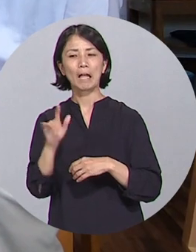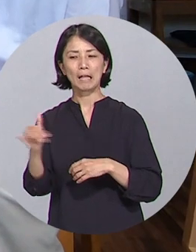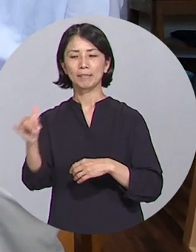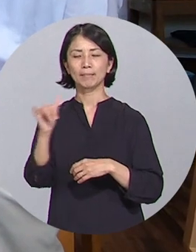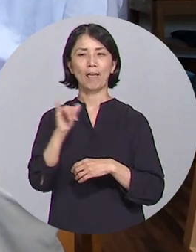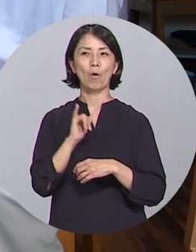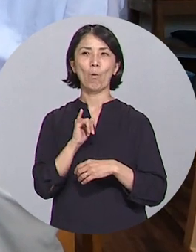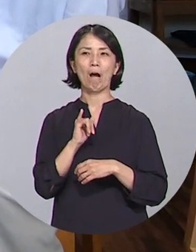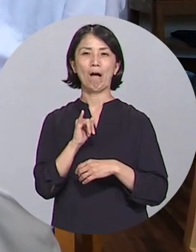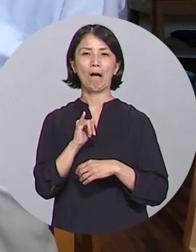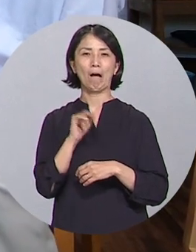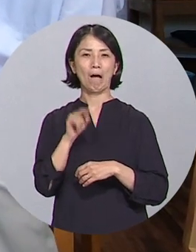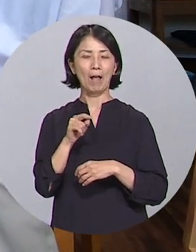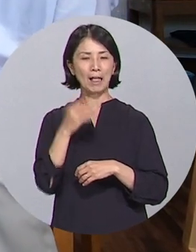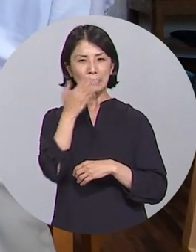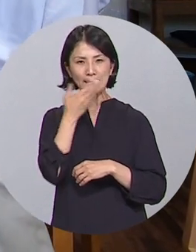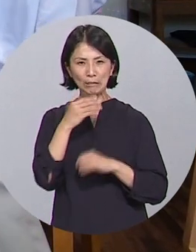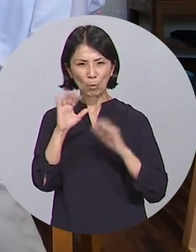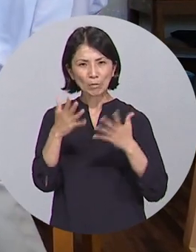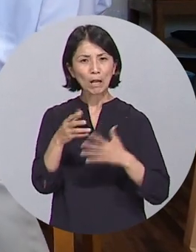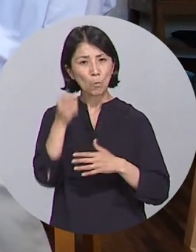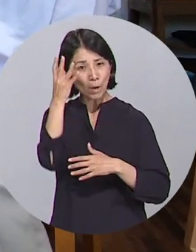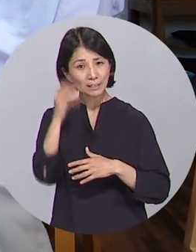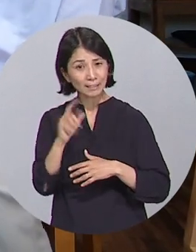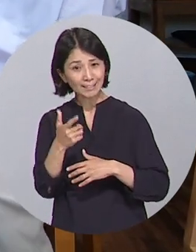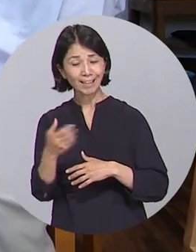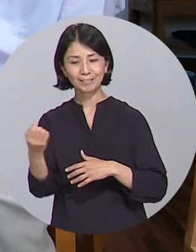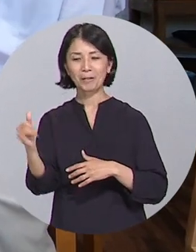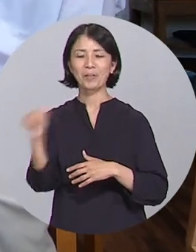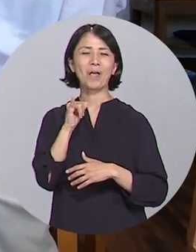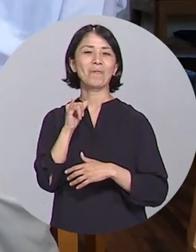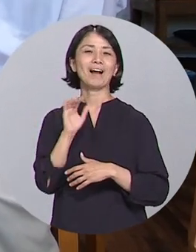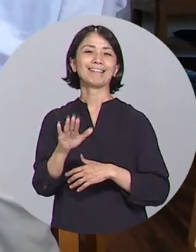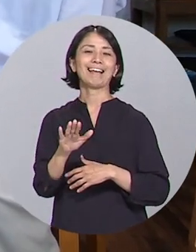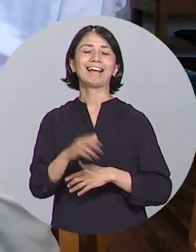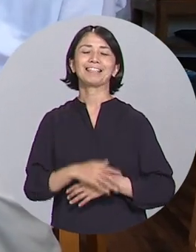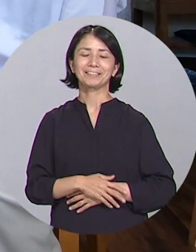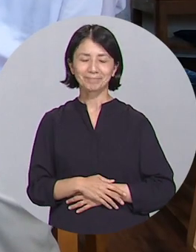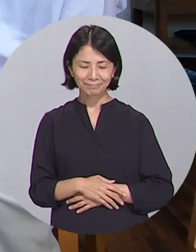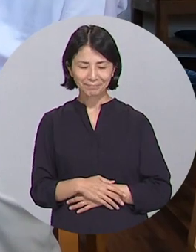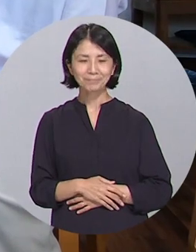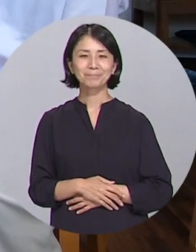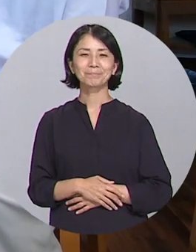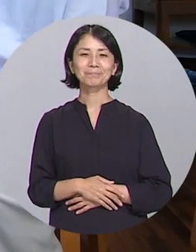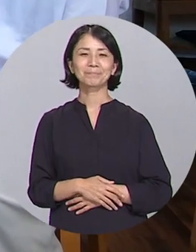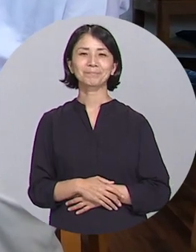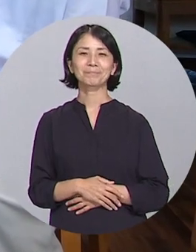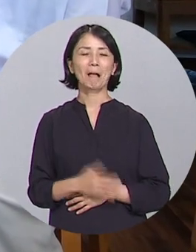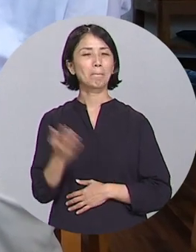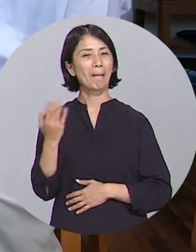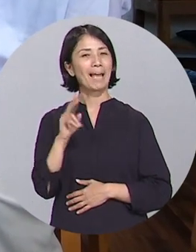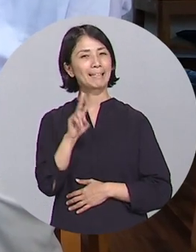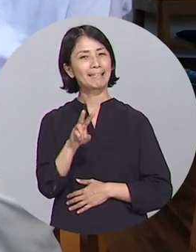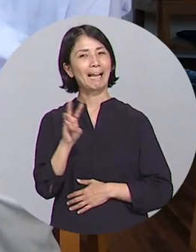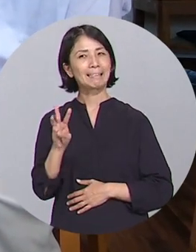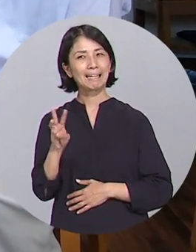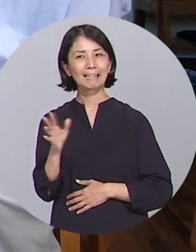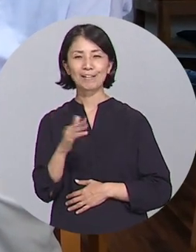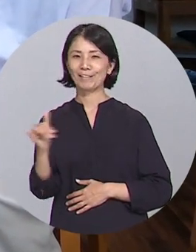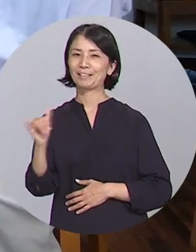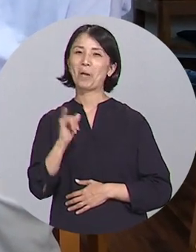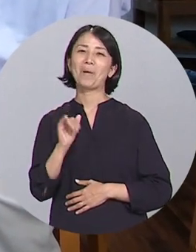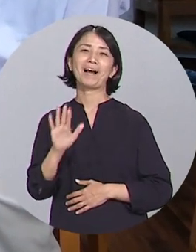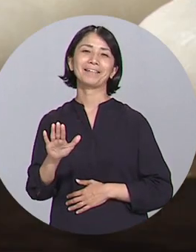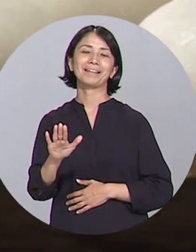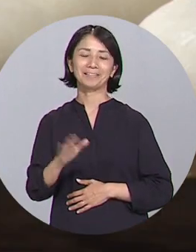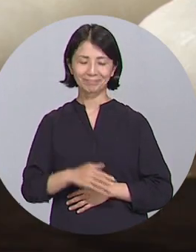って、はい、お宅砂糖を入れはぐったんじゃないですかって。っていう問い合わせが 2,3 回あったかな。 2,3 回も、